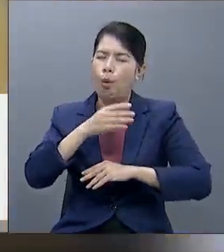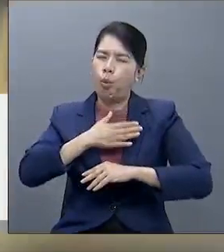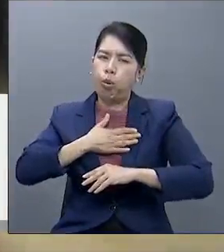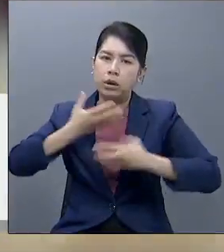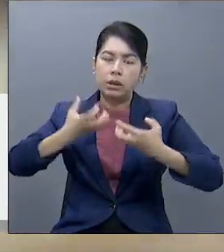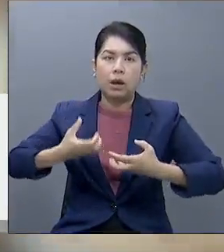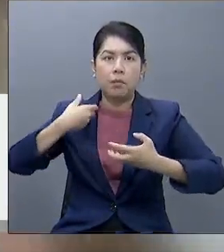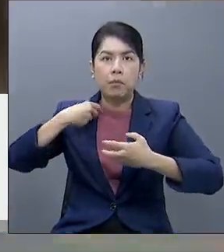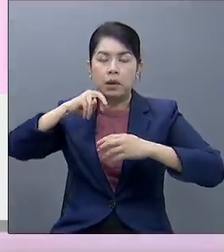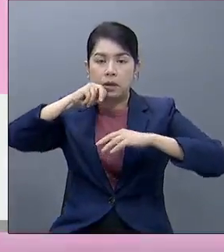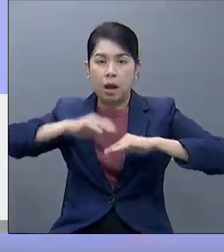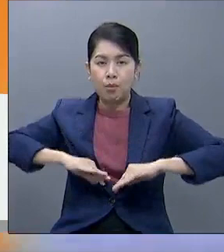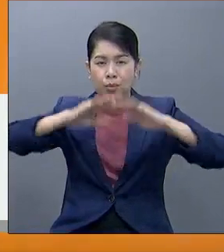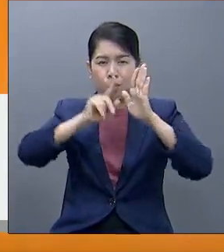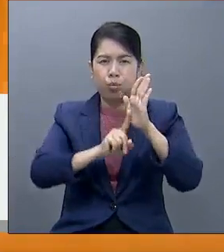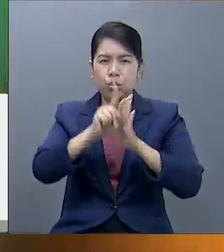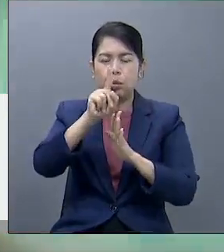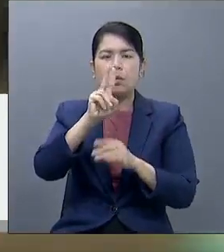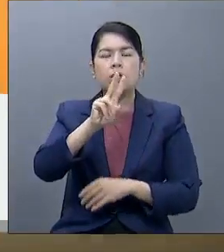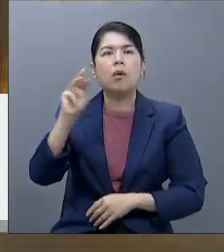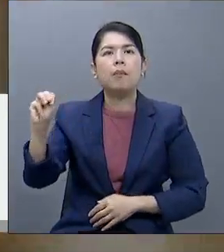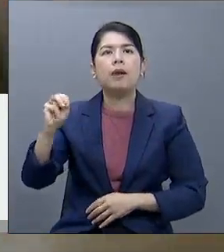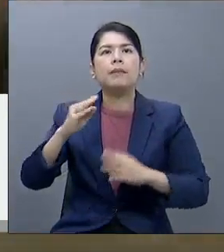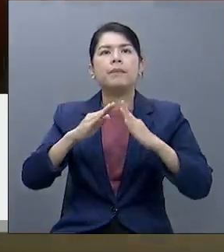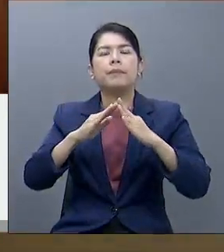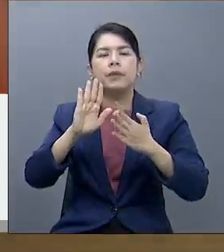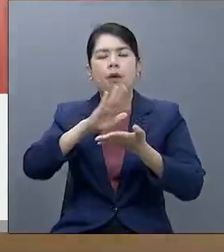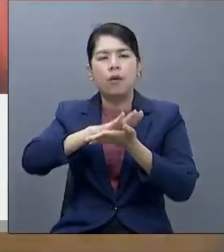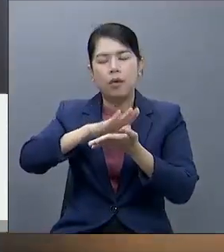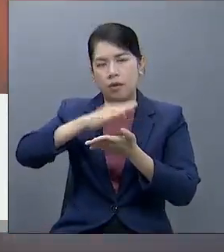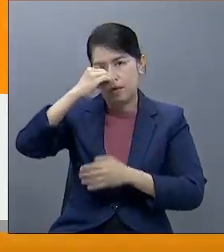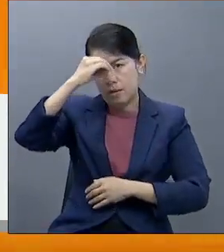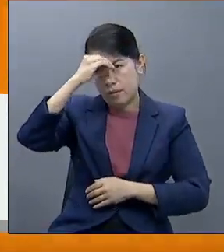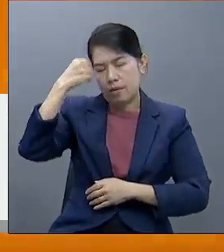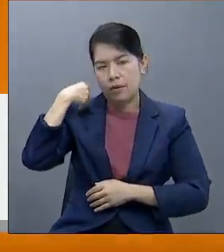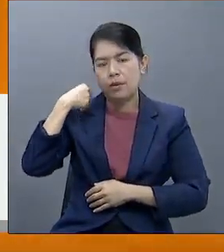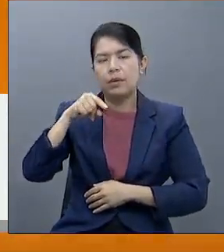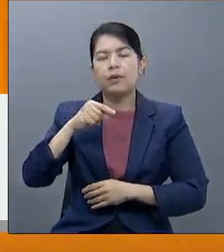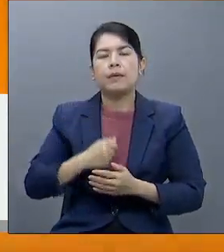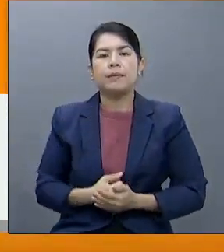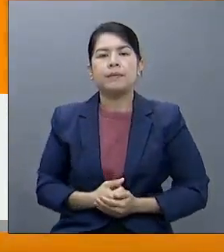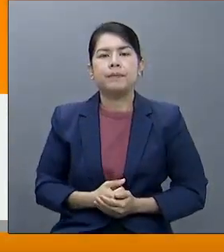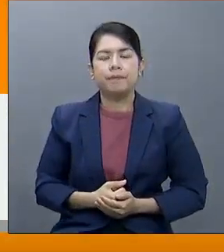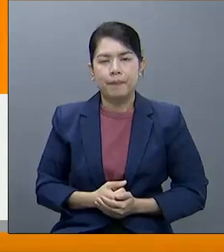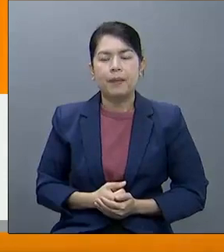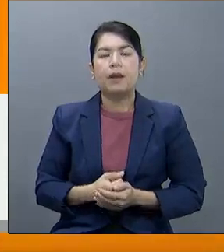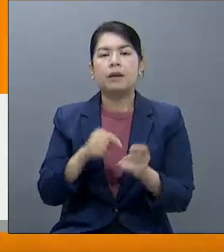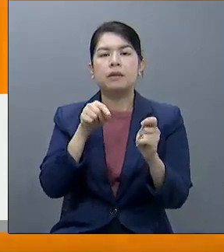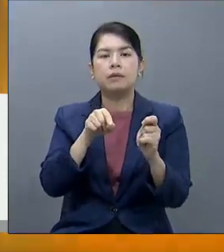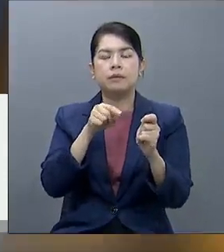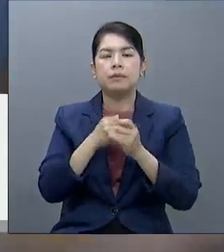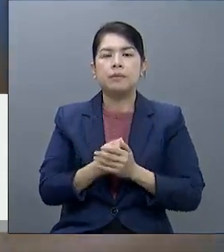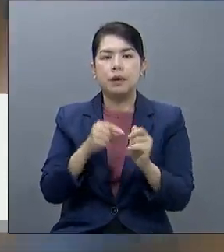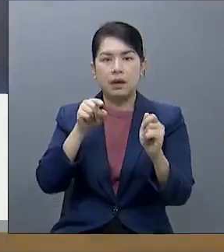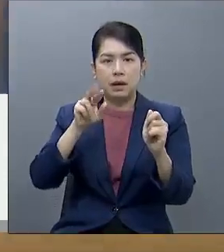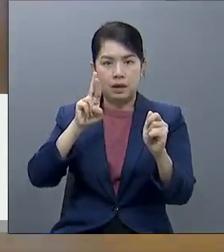ม2เมตรนะคะโรงเรียนชั้นเดียวอย่างโรงเรียนบ้านแหลมทรายหมู่ที่5บ้านแอแกงตำบลเกะรออำเ